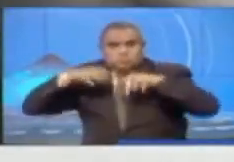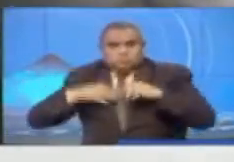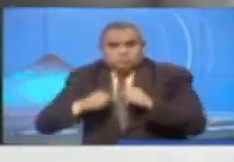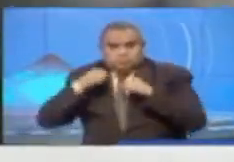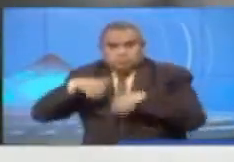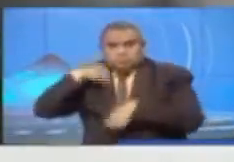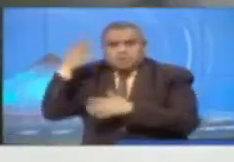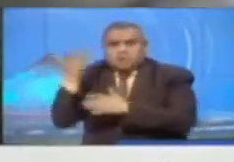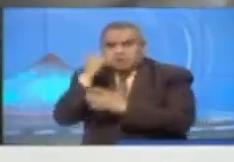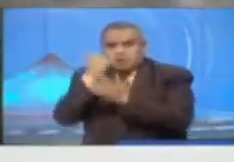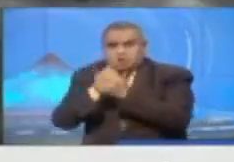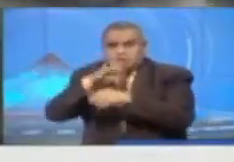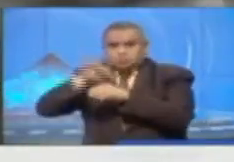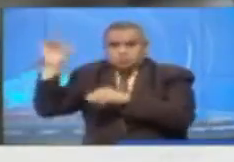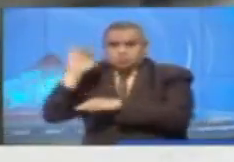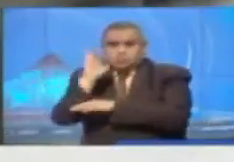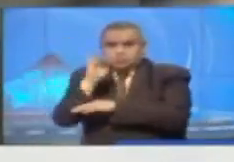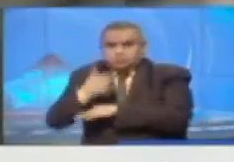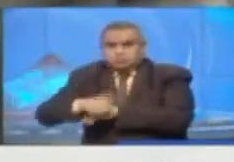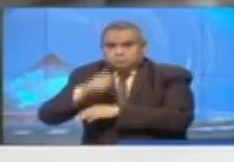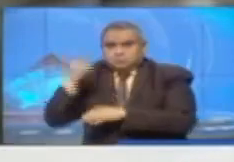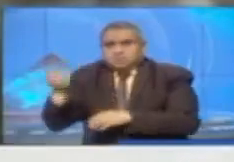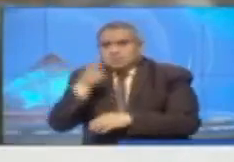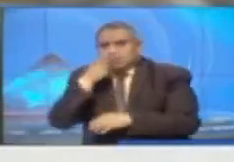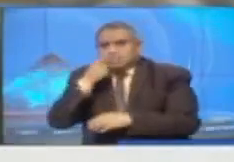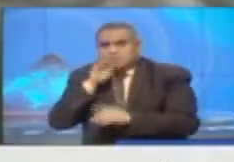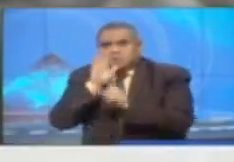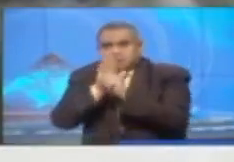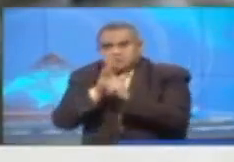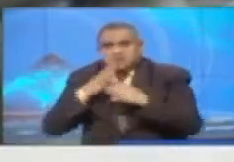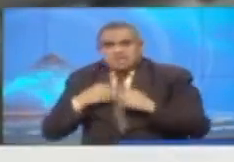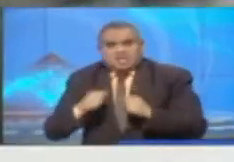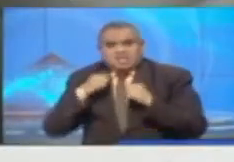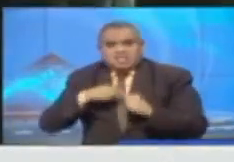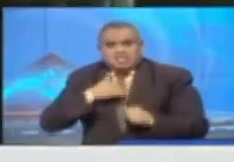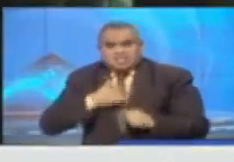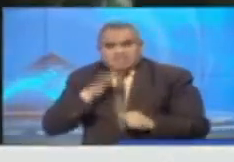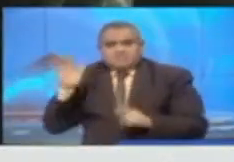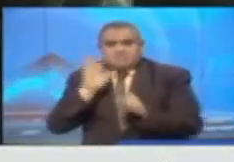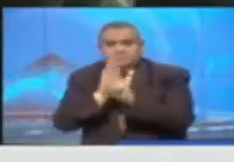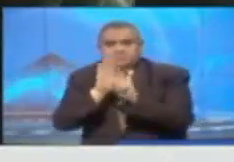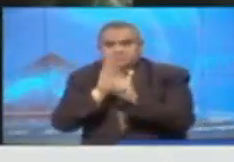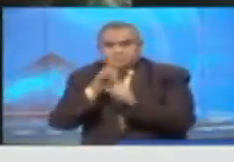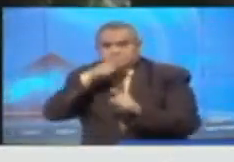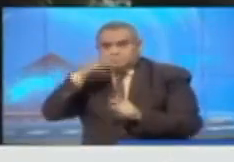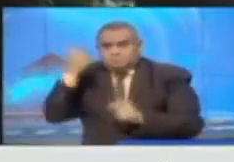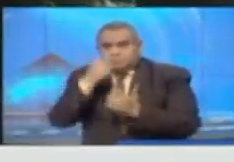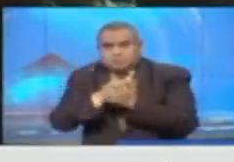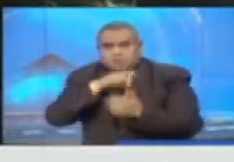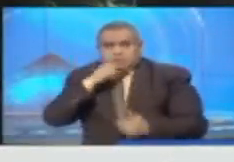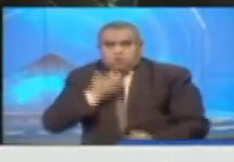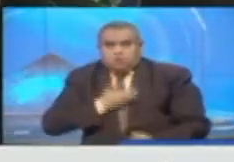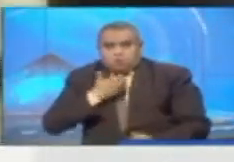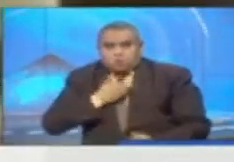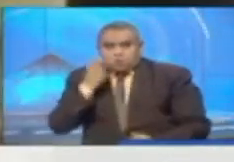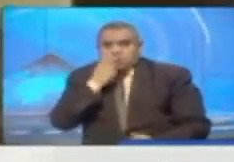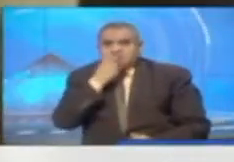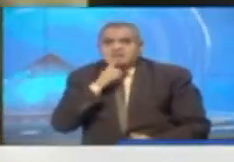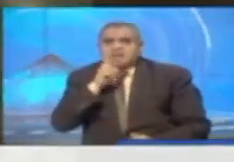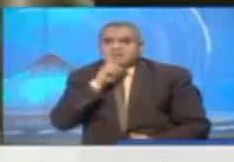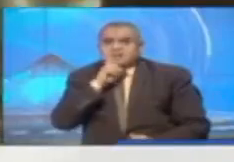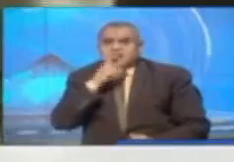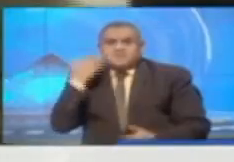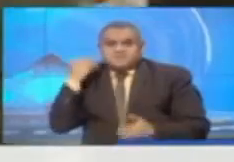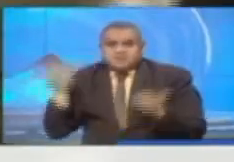في مؤسساتها الطبية وسوف يتلقون المساعدة الطبية والنفسية المطلوبة. وكانت موسكو وكييف قد تبادلتا